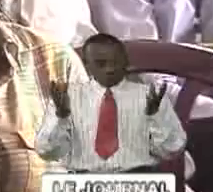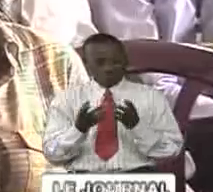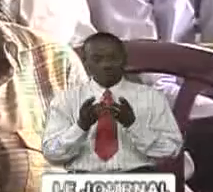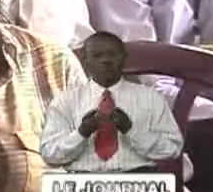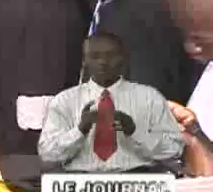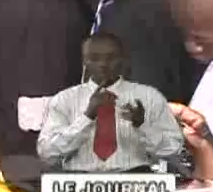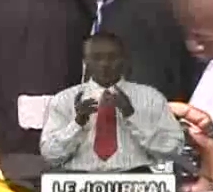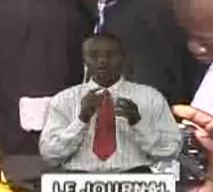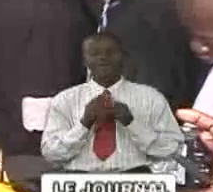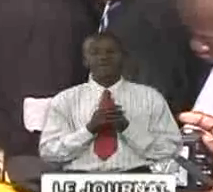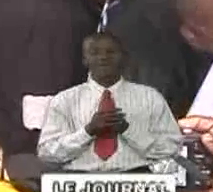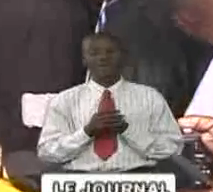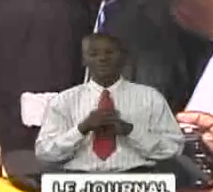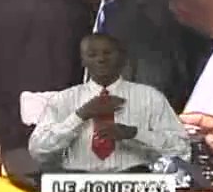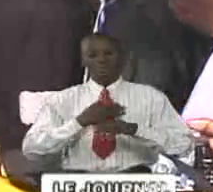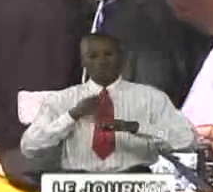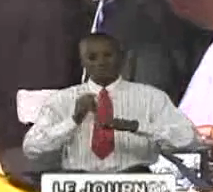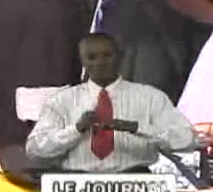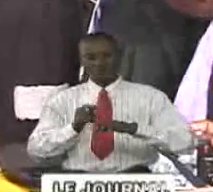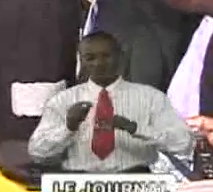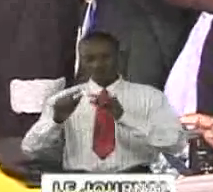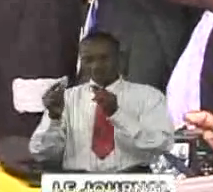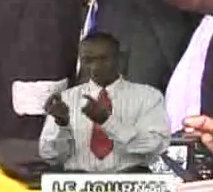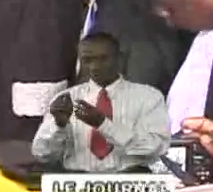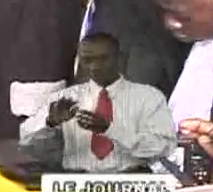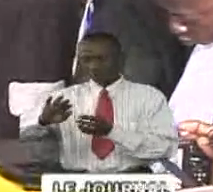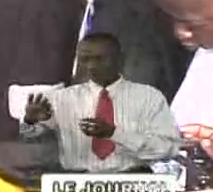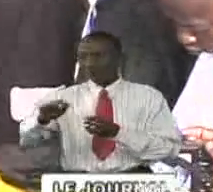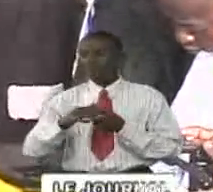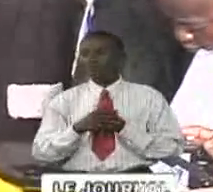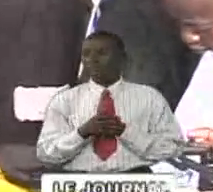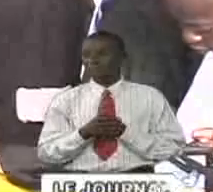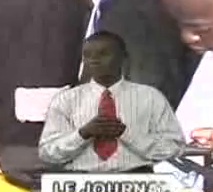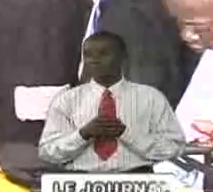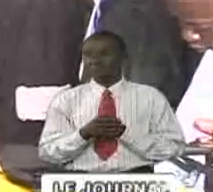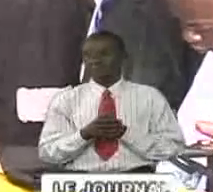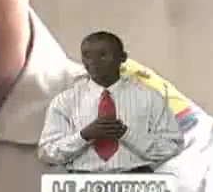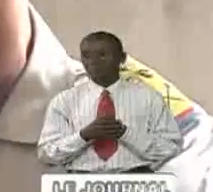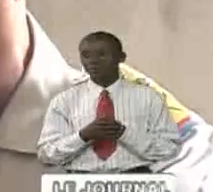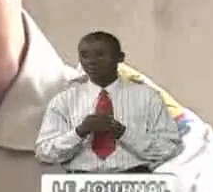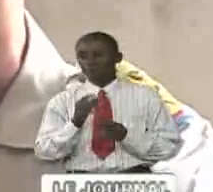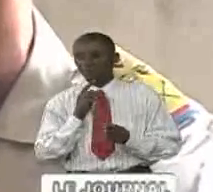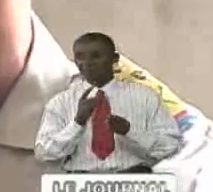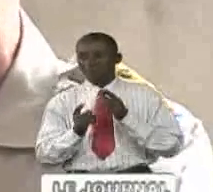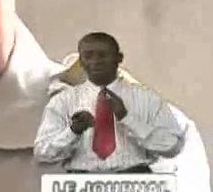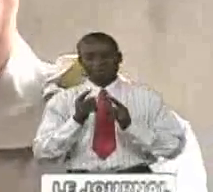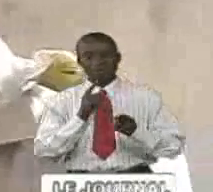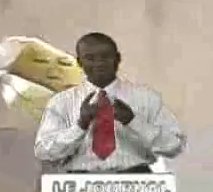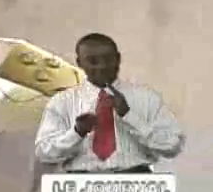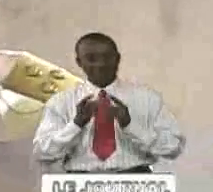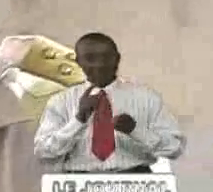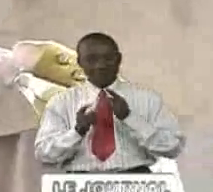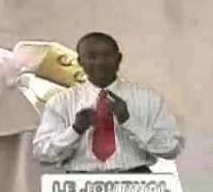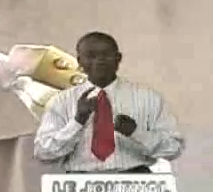2012. Les avocats de la partie civile relèvent que cette date est antérieure à celle à laquelle la cour a rendu son arrêt qui